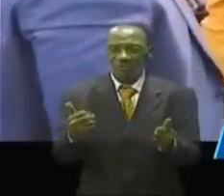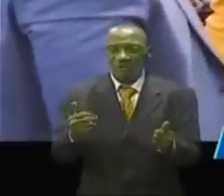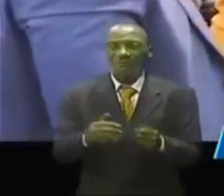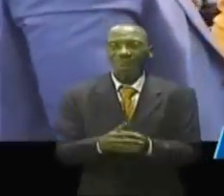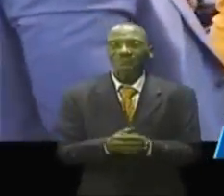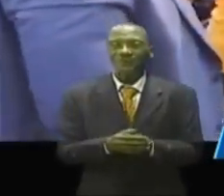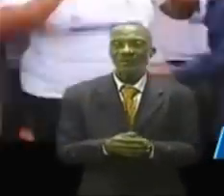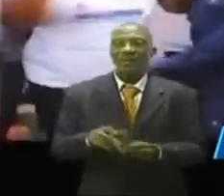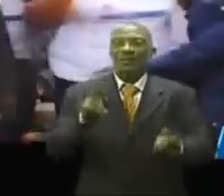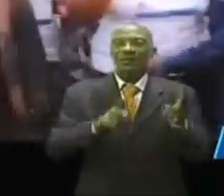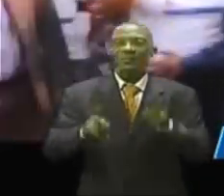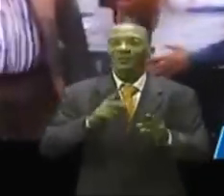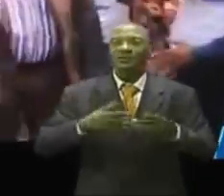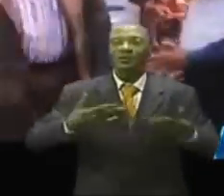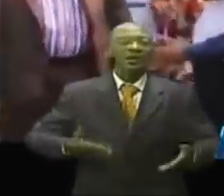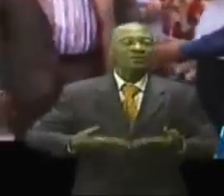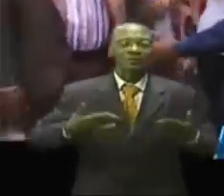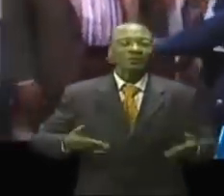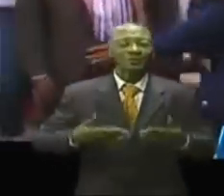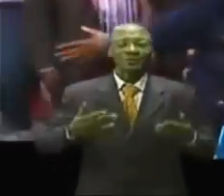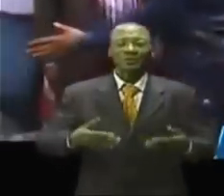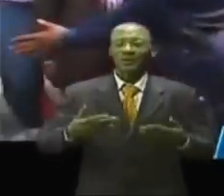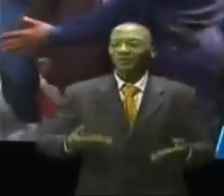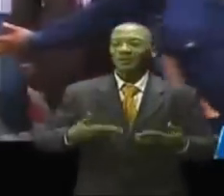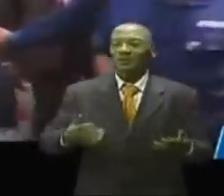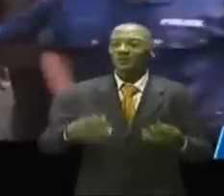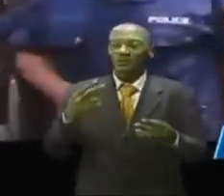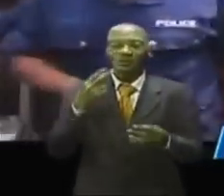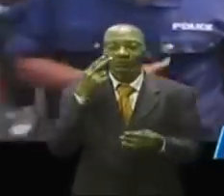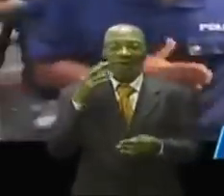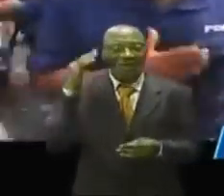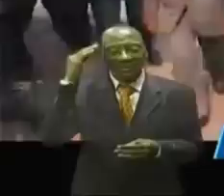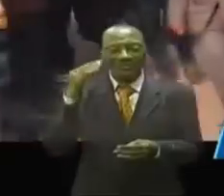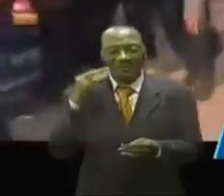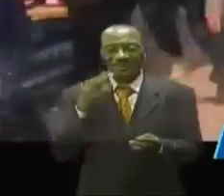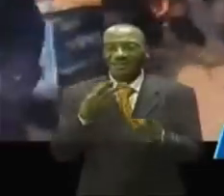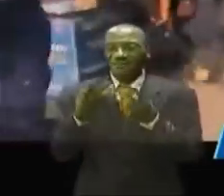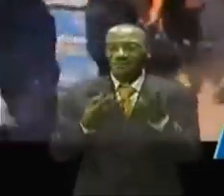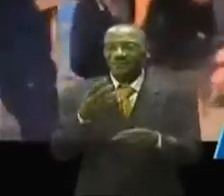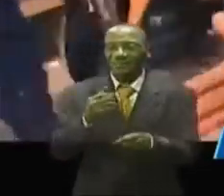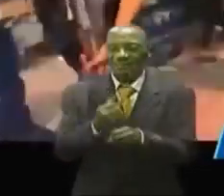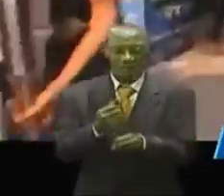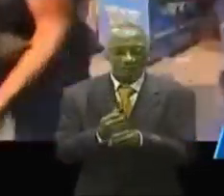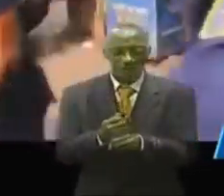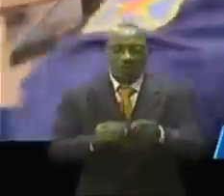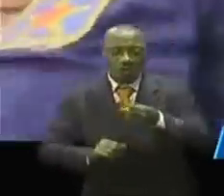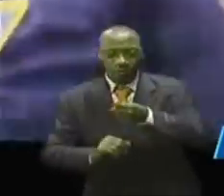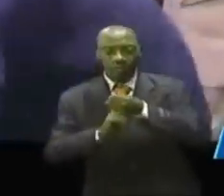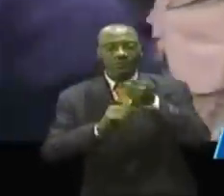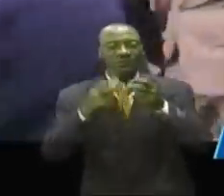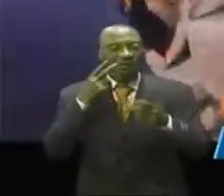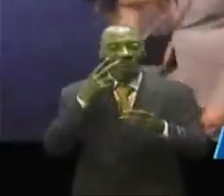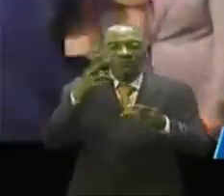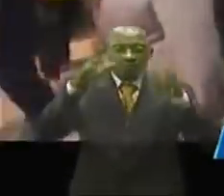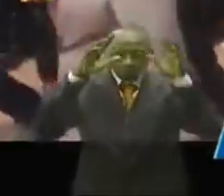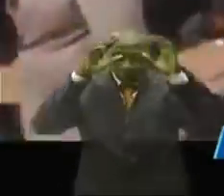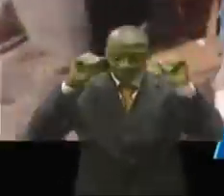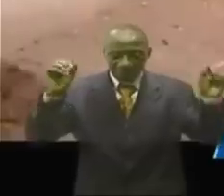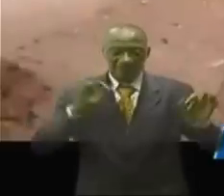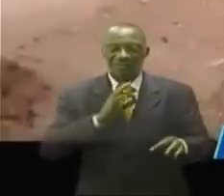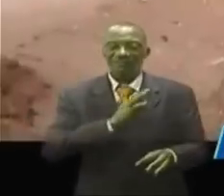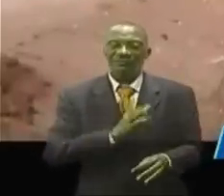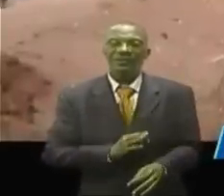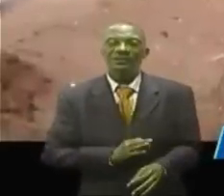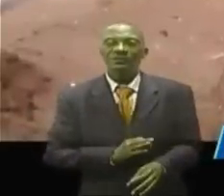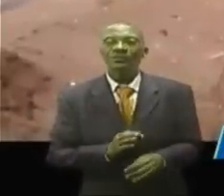population en liesse, accueille Alexis Guissaro venu matérialiser la vision du chef de l'État Félix Antoine Tshisekedi Tshilombo, qui